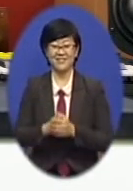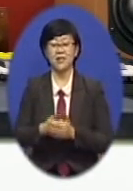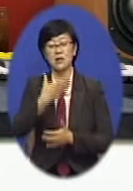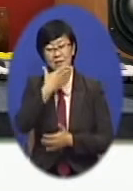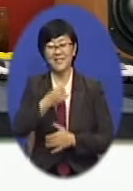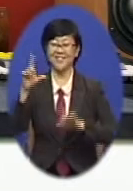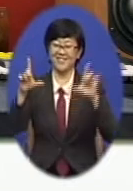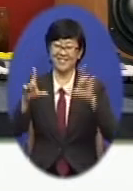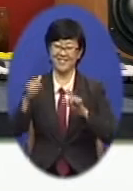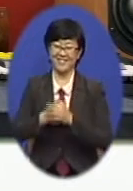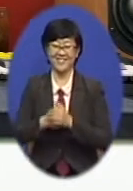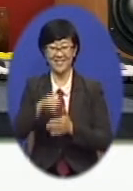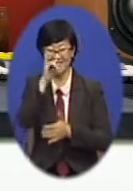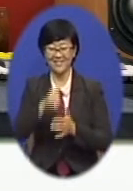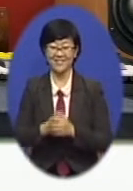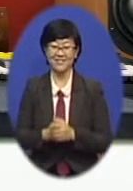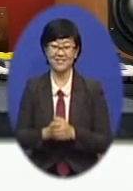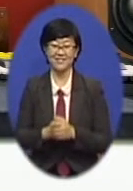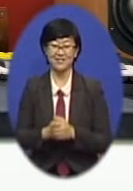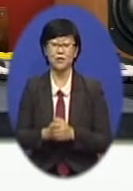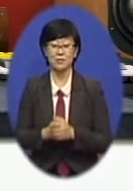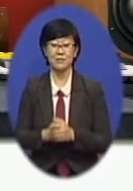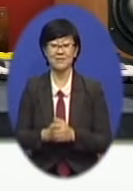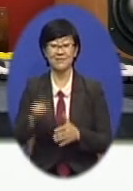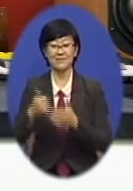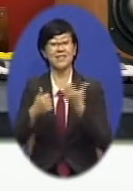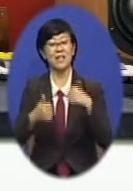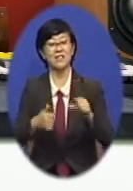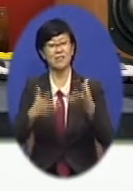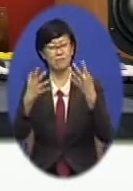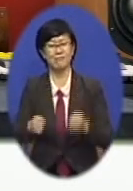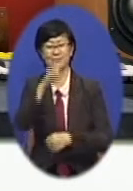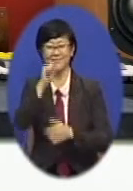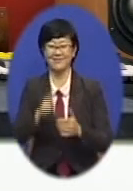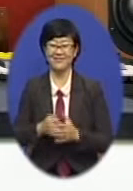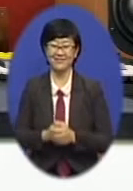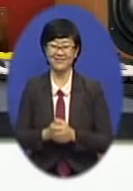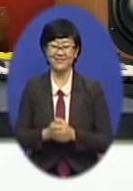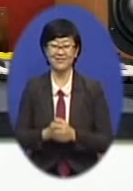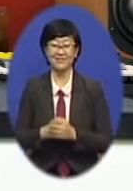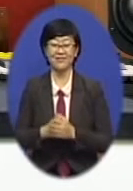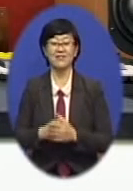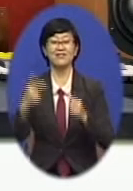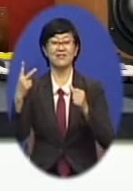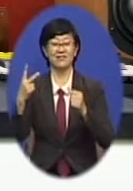그냥 행복하시겠어요. 아유, 행복합니다. 네. 더도 말고 덜도 말고 이런 아드님만 있으면 좋겠어요. 네. 자, 우리 두 번째 또 직속